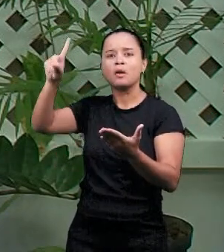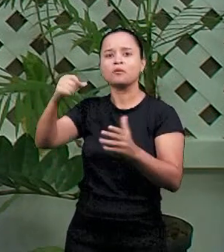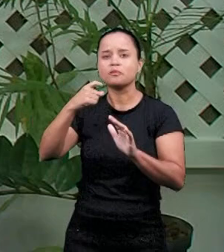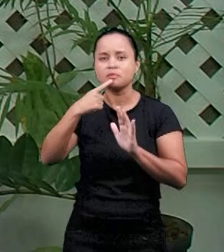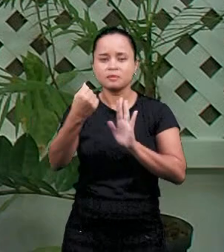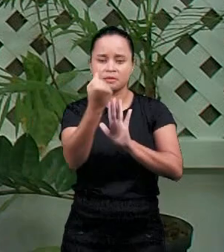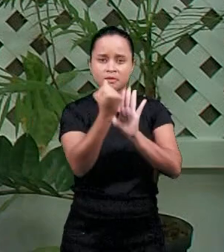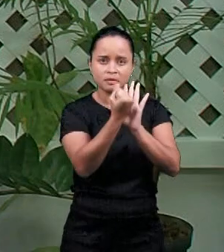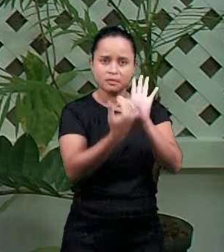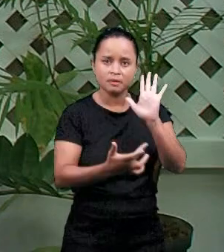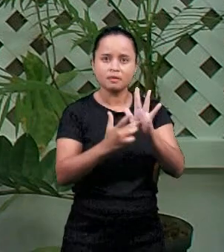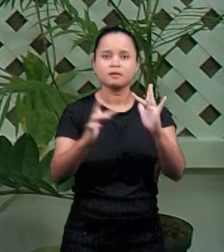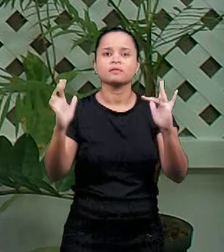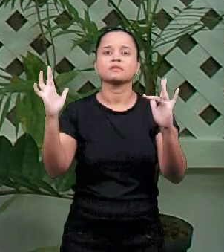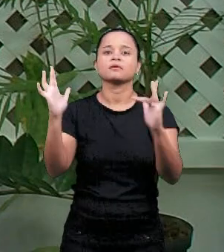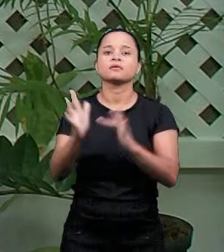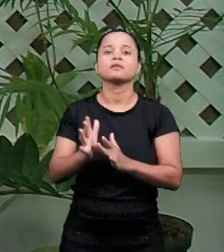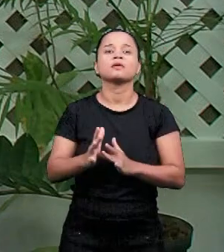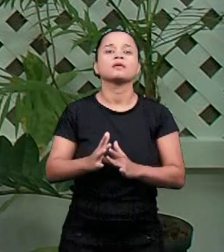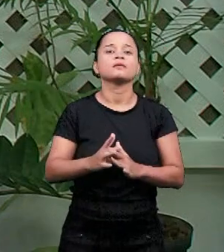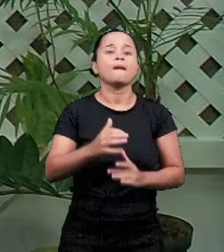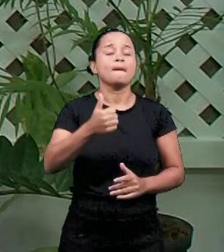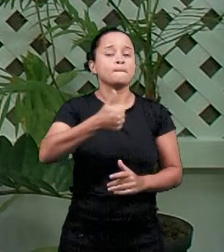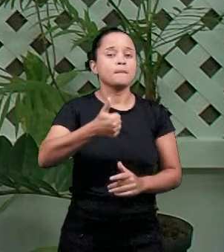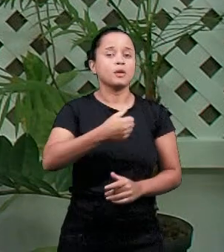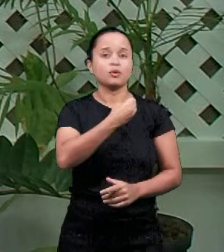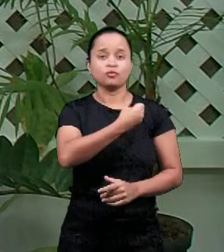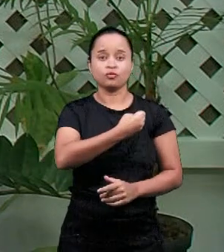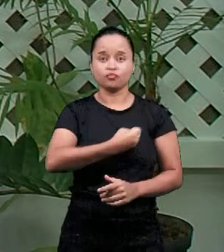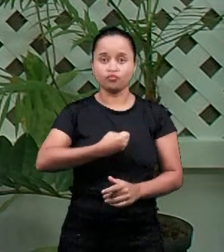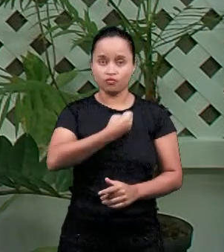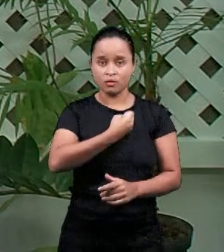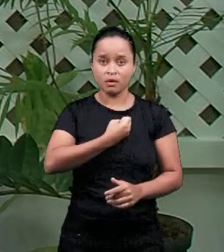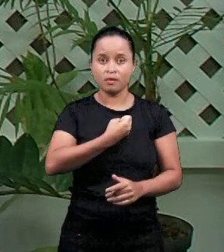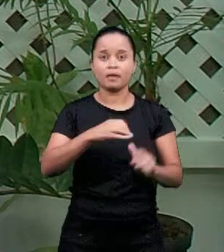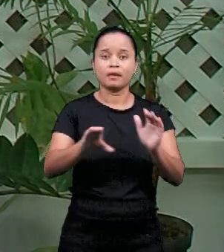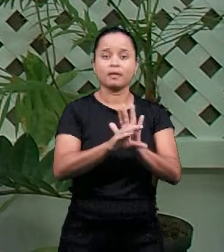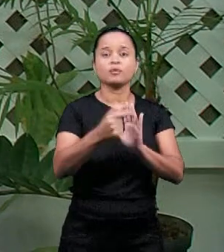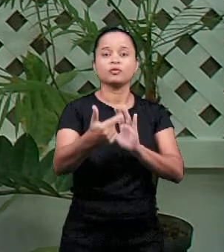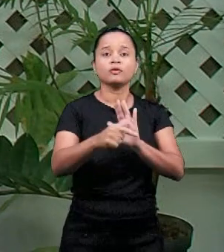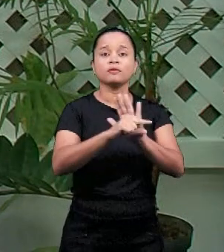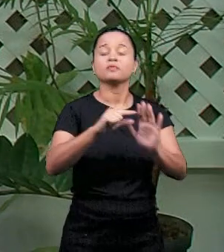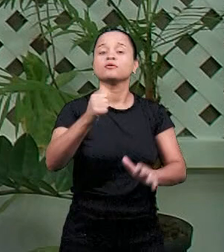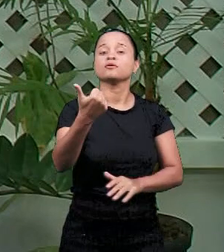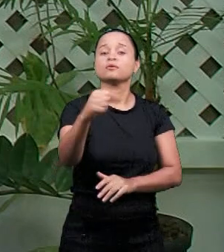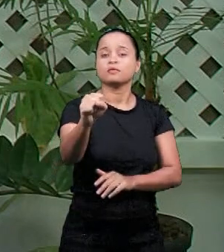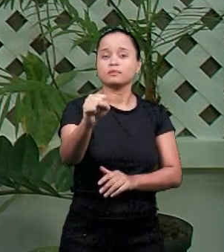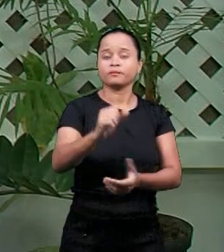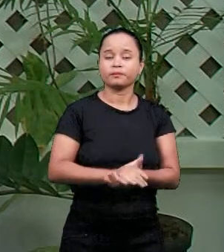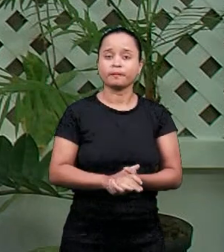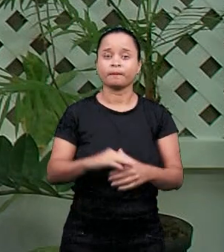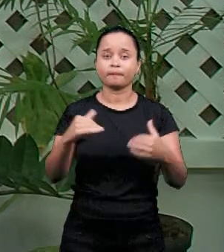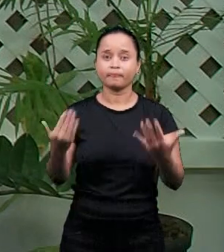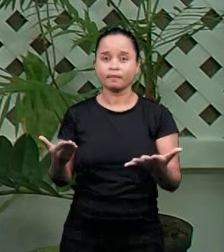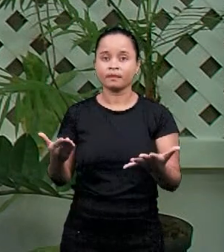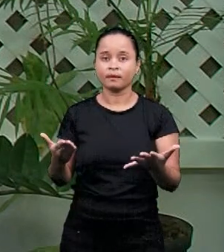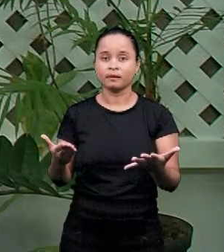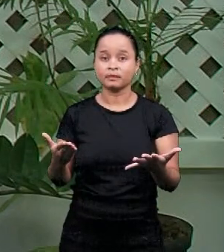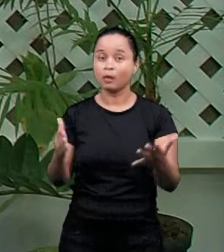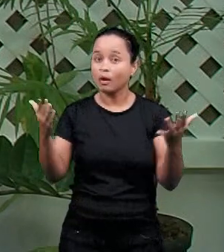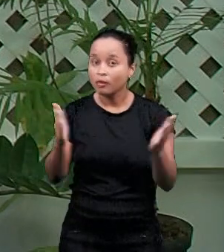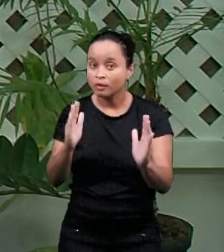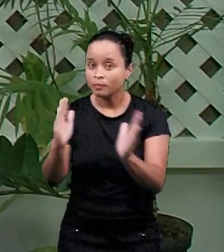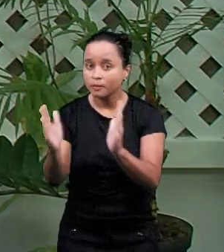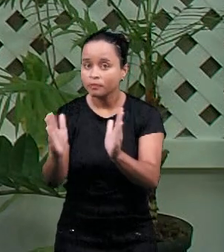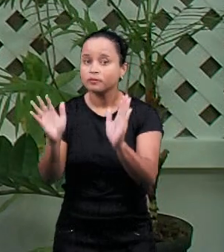1 Jean 2,18. J'aimerais qu'on puisse lire ici. Mes enfants, c'est le dernier moment. C'est le dernier moment. Comme